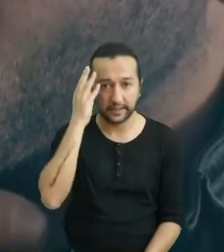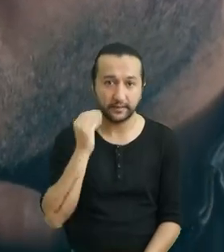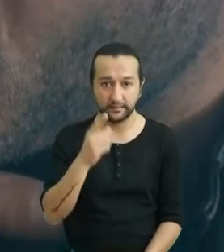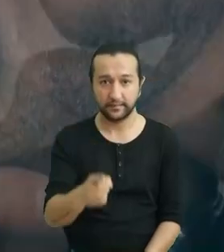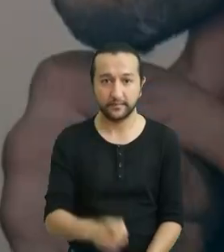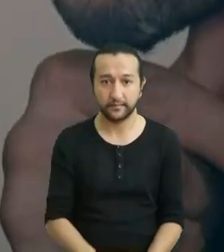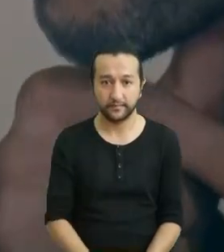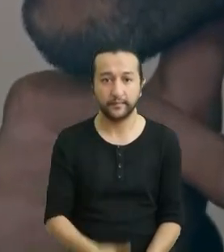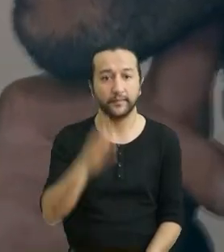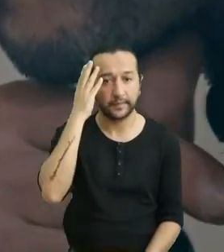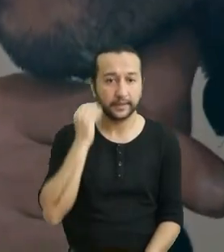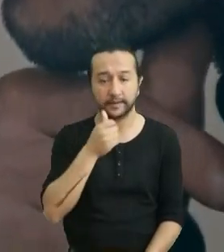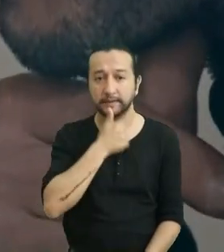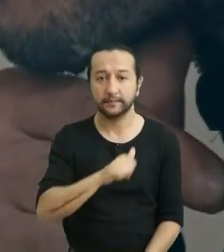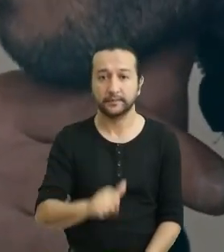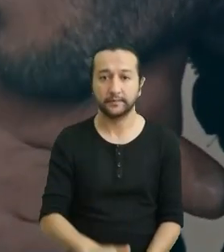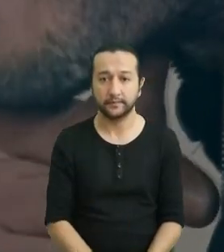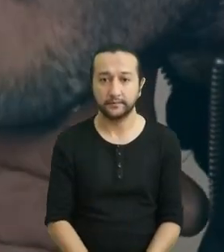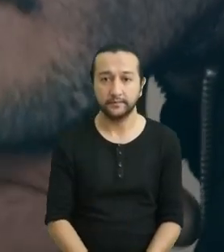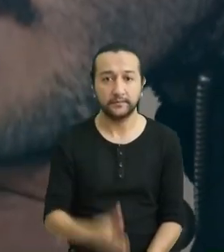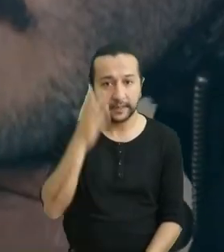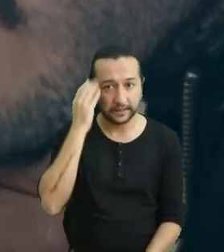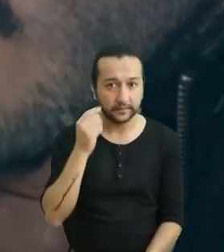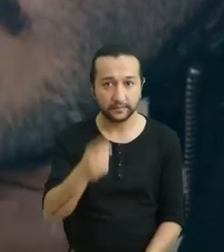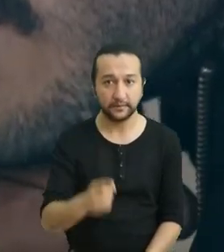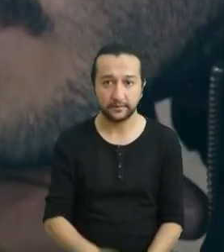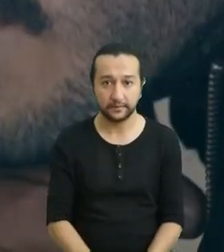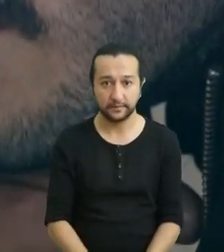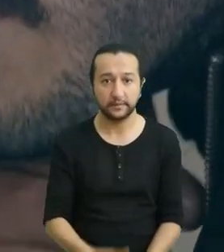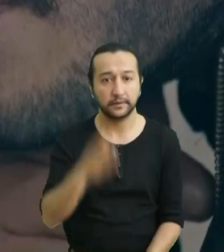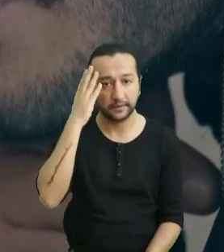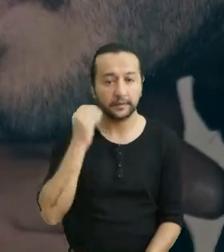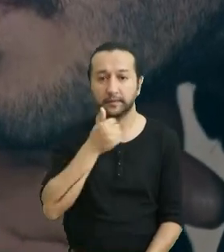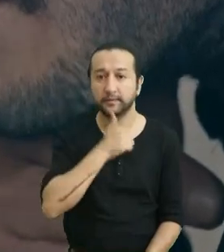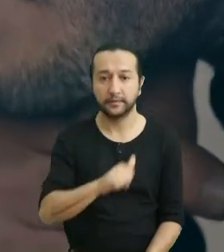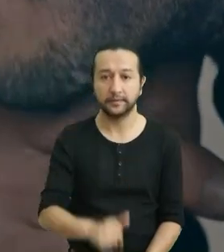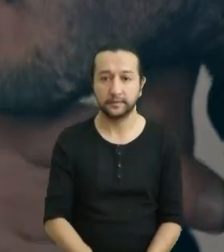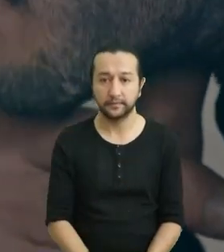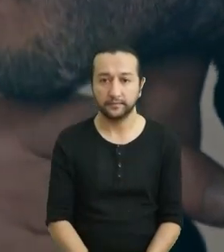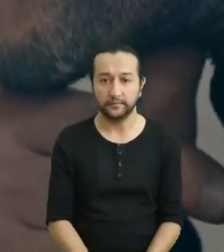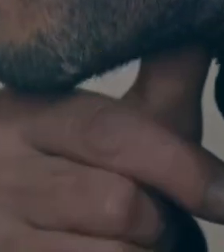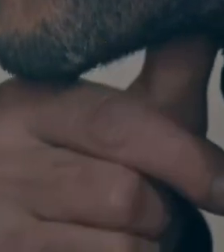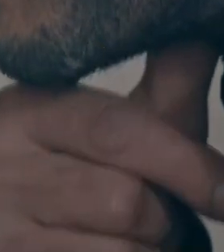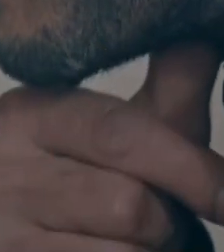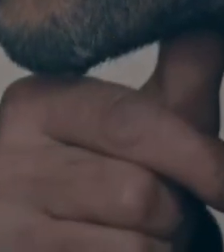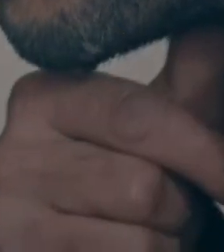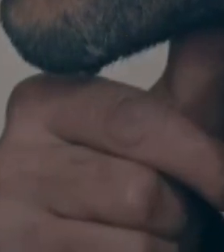Anladın mı? Anladım abi. Anladın mı? Anladım abi.